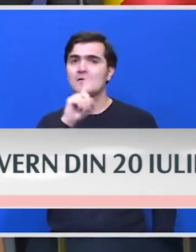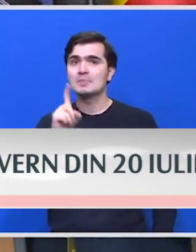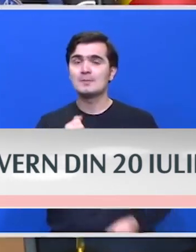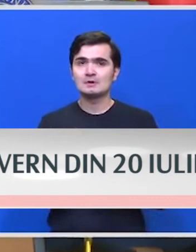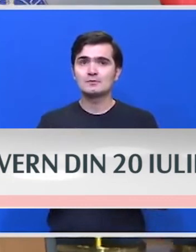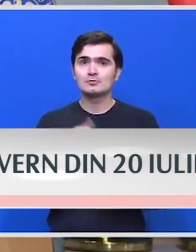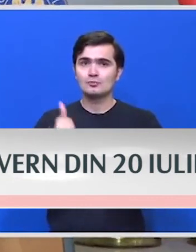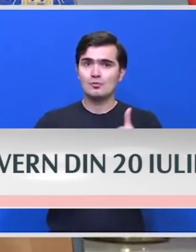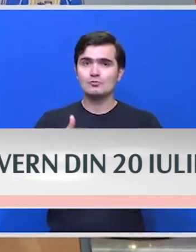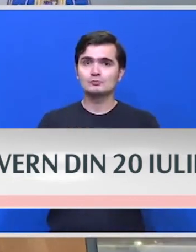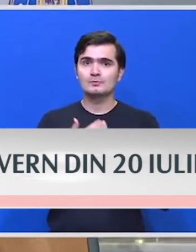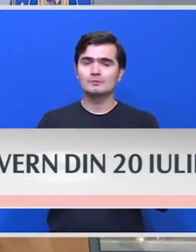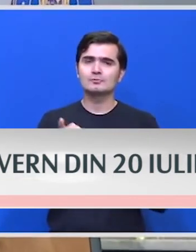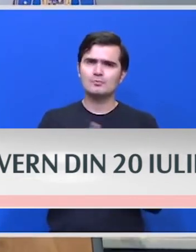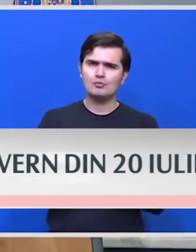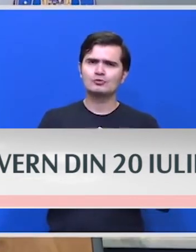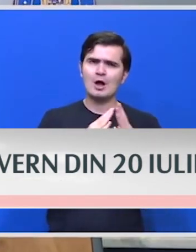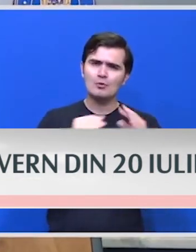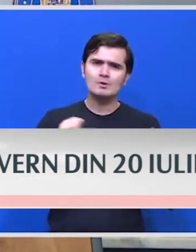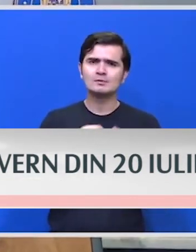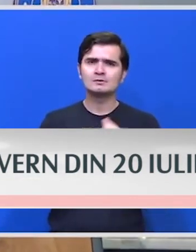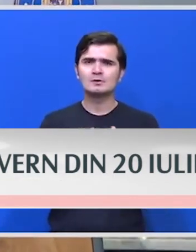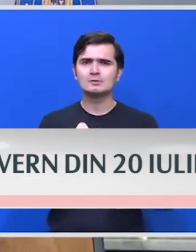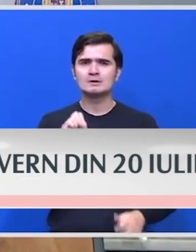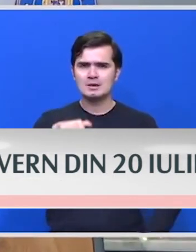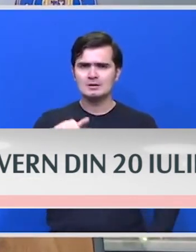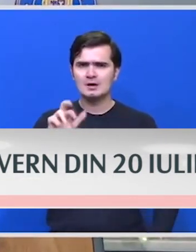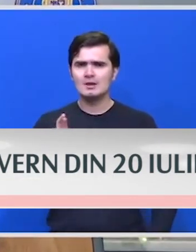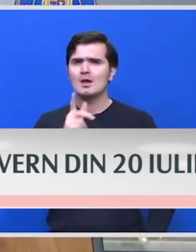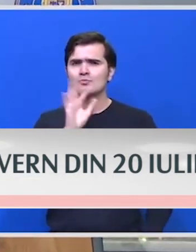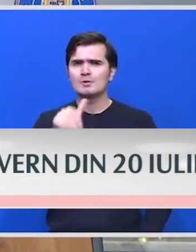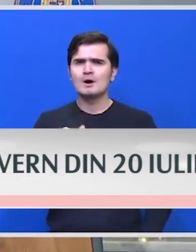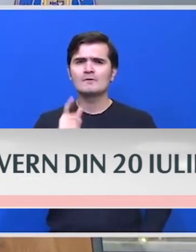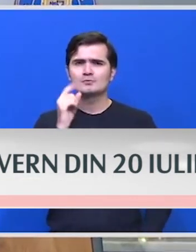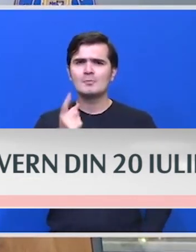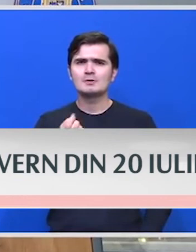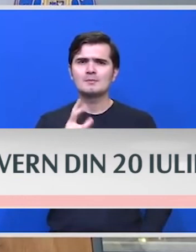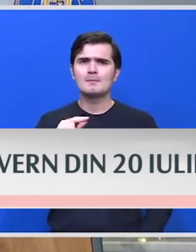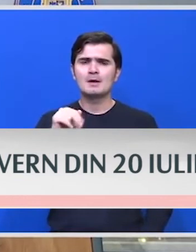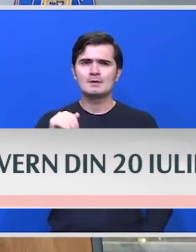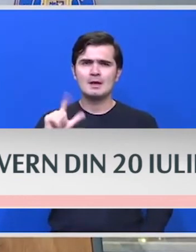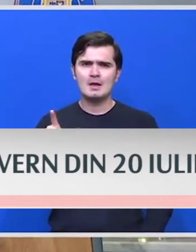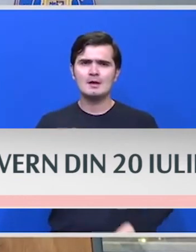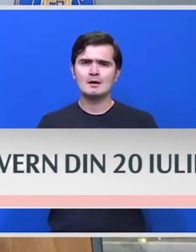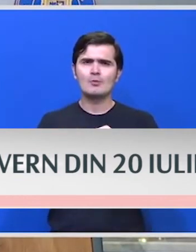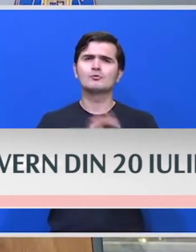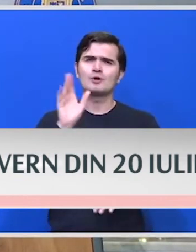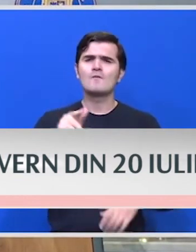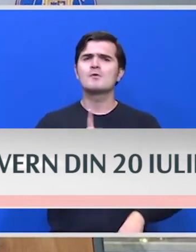și la Poșta Română și unde mai aveți oameni din PNL la conducere numiți